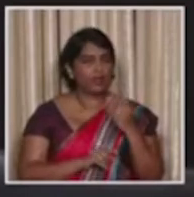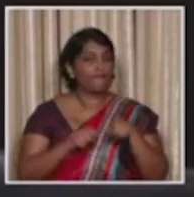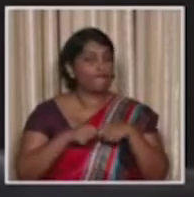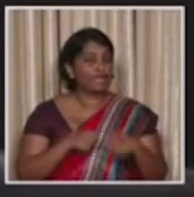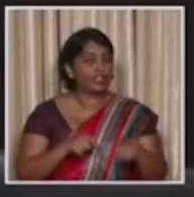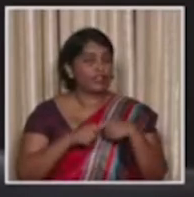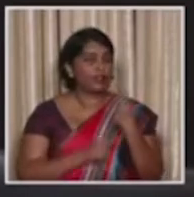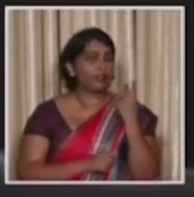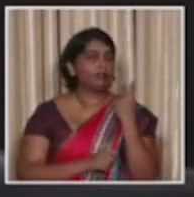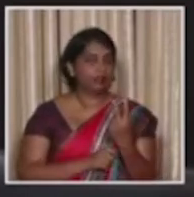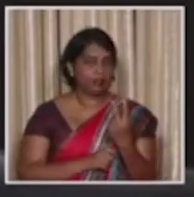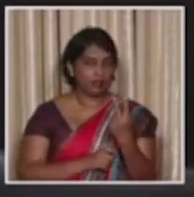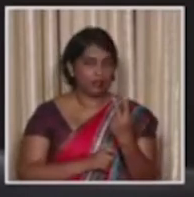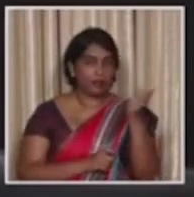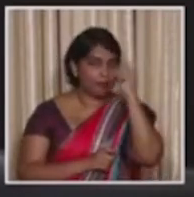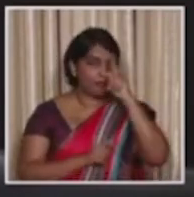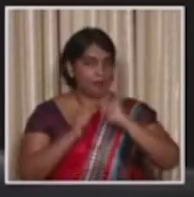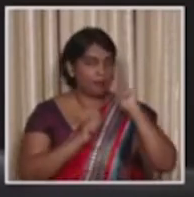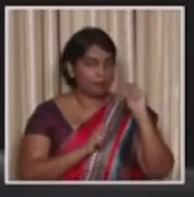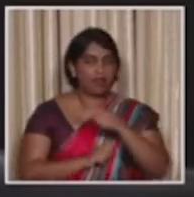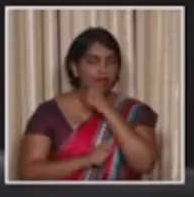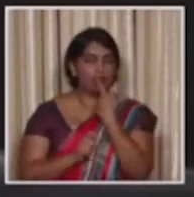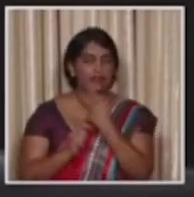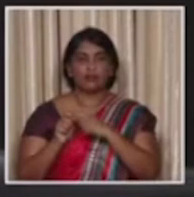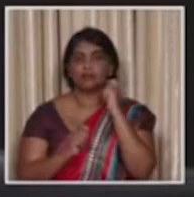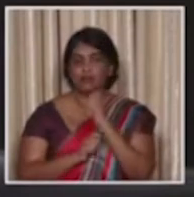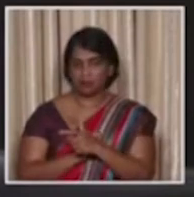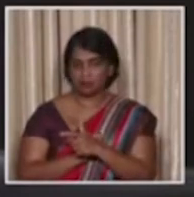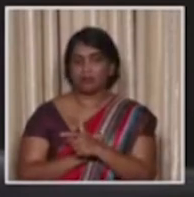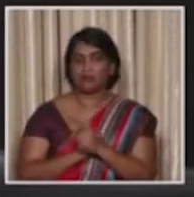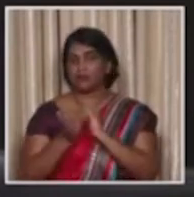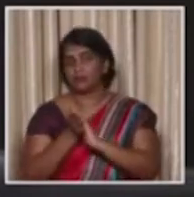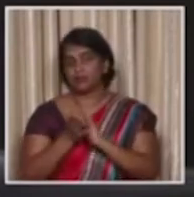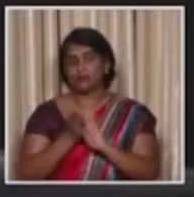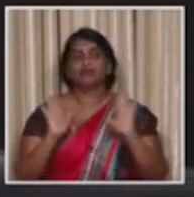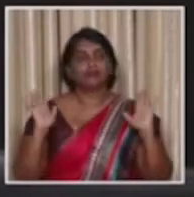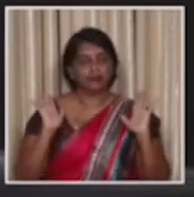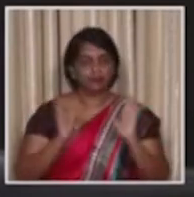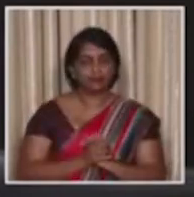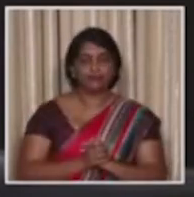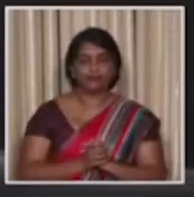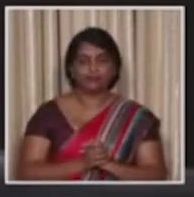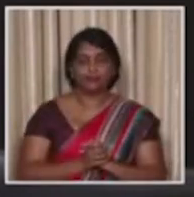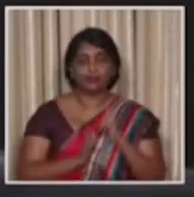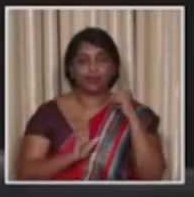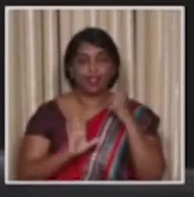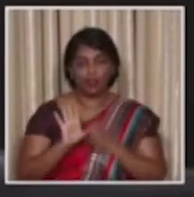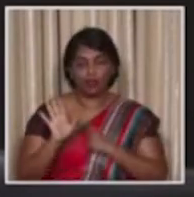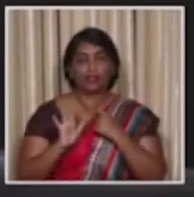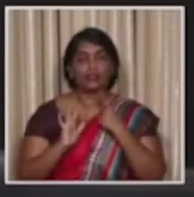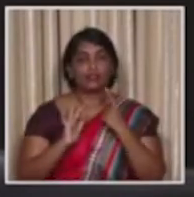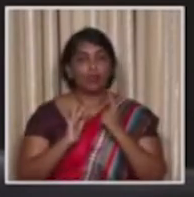වියදම් 2ක් විතරයි. වැටුප් පහ විශ්‍රාම වැටුප් සහනාධාර විතරයි. ගරු එමෙතුමා, මේ අවුරුද්දට ණය පොලිය ගෙවන්න